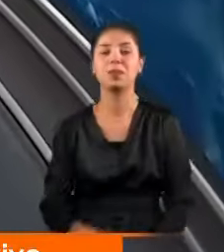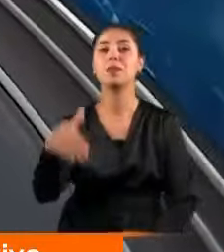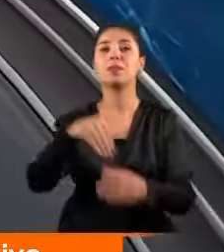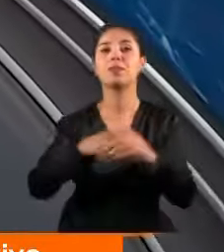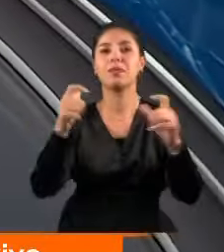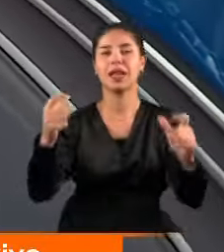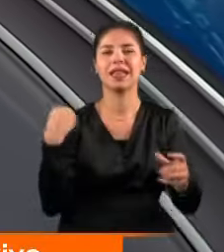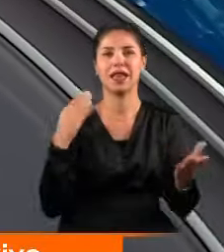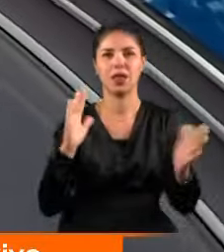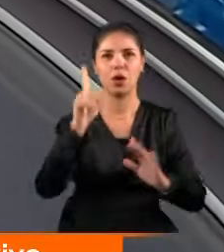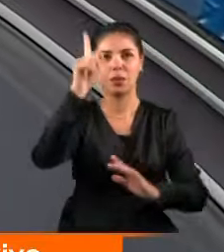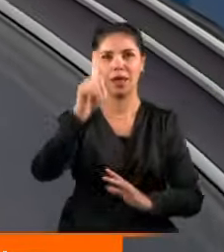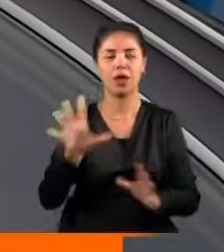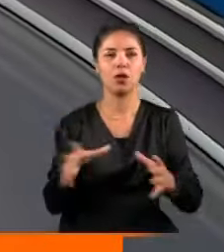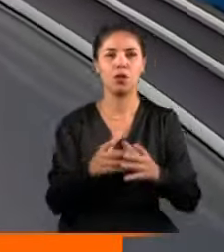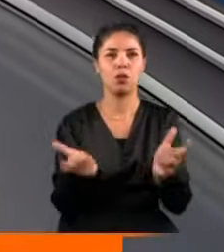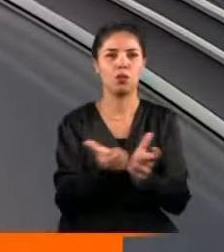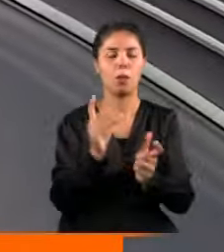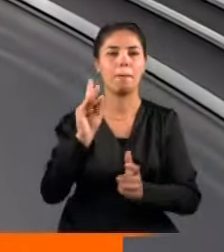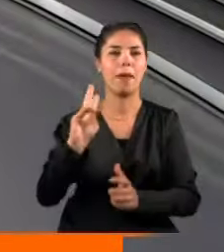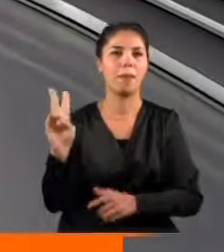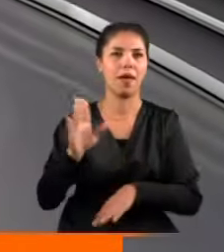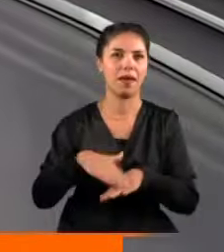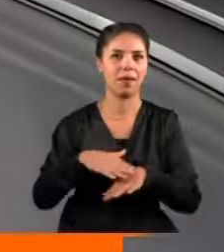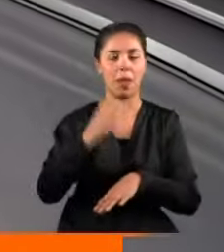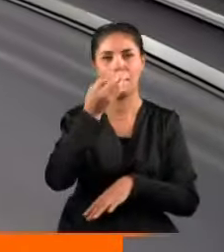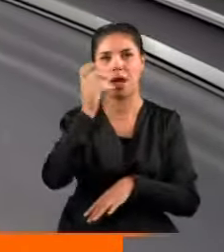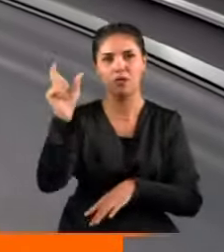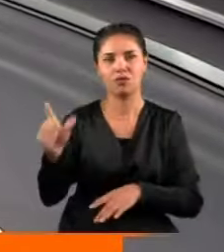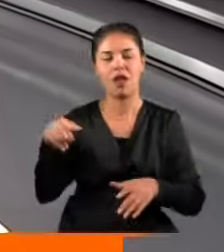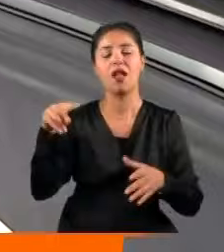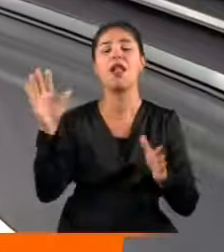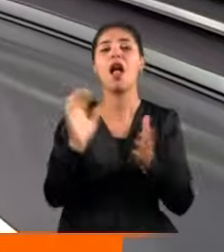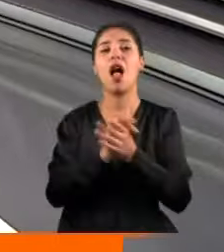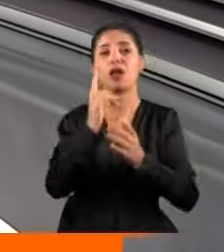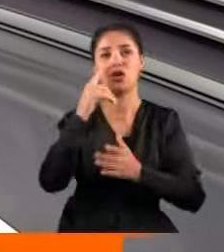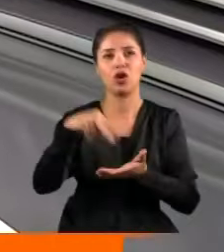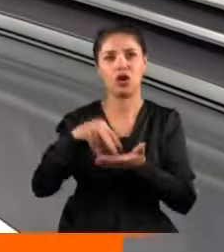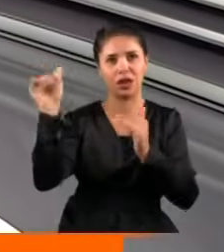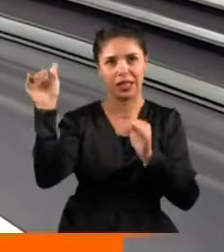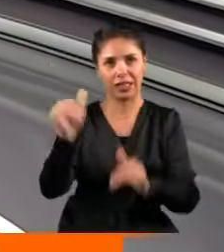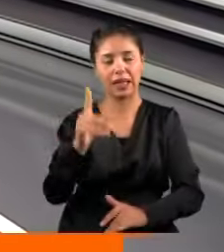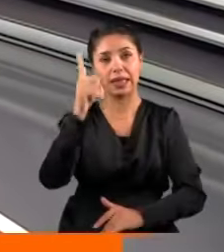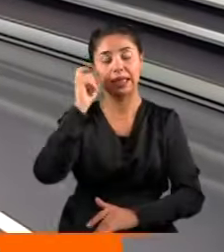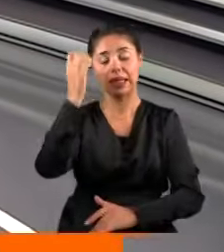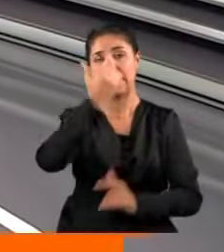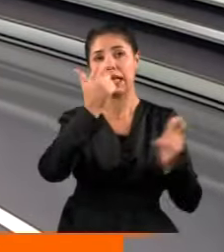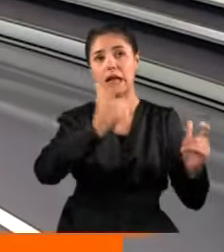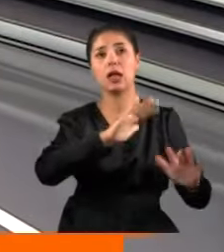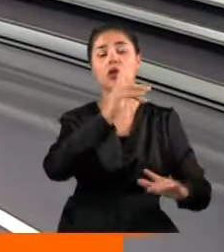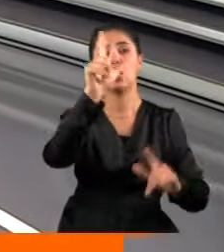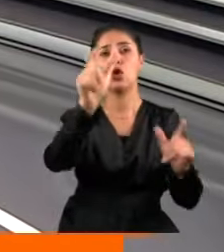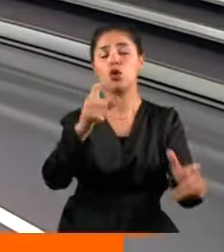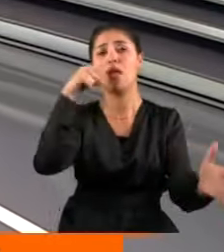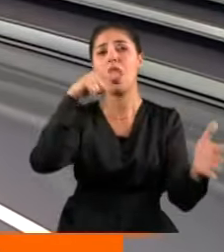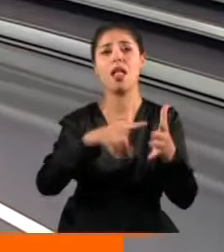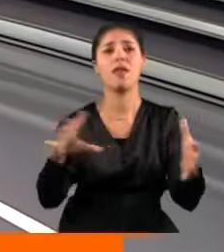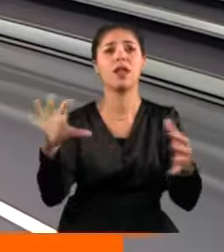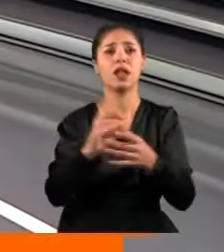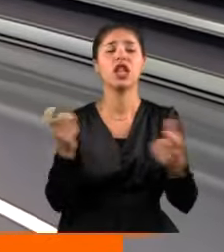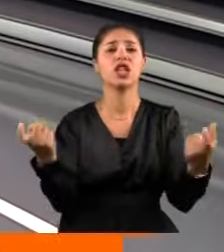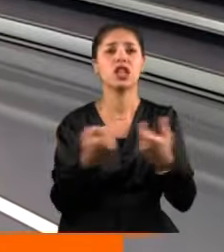ve Meclis'in yeni döneminde ilk grup toplantısını MHP yaptı. Devlet Bahçeli alkışlarla çıktığı kürsüde İsrail'in Gazze'den sonra Lübnan'ı hedef almasıyla ilgili